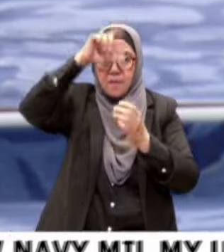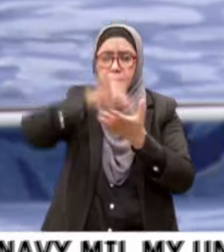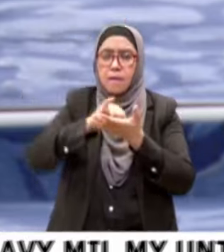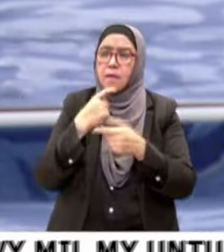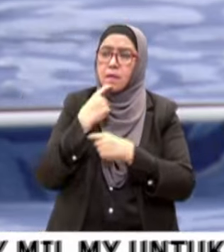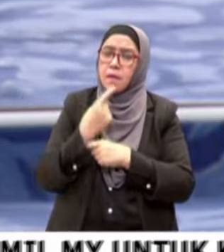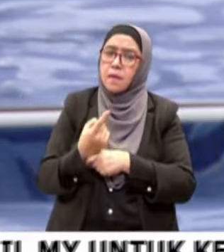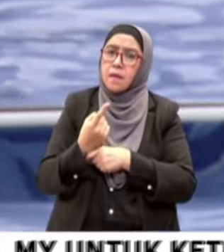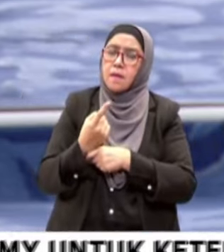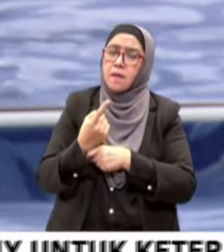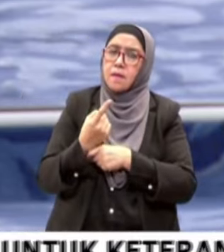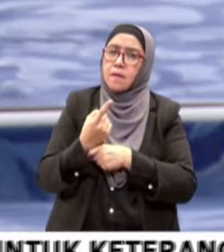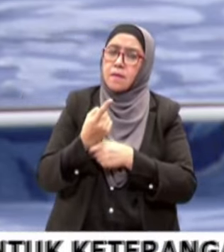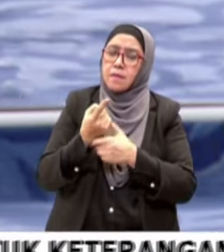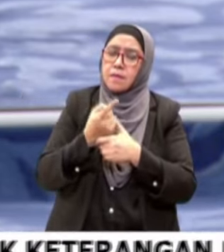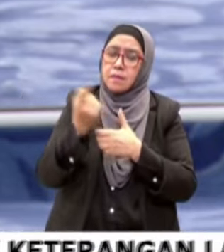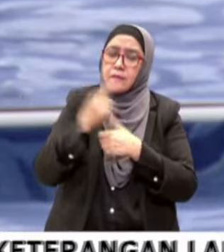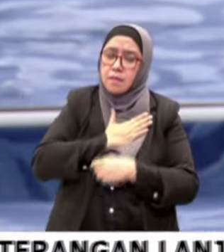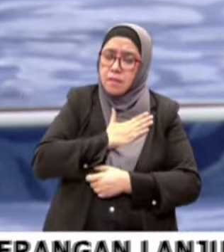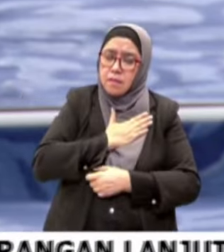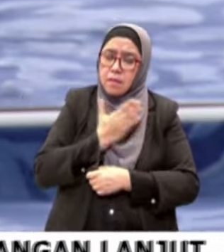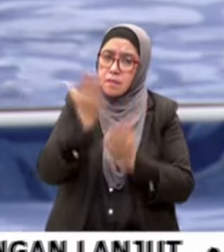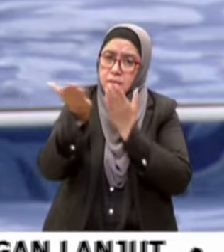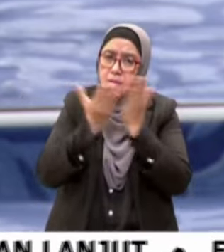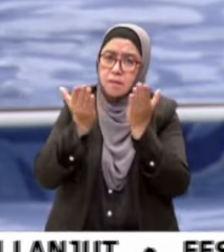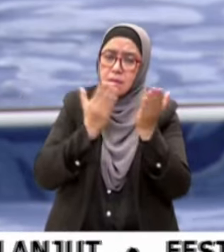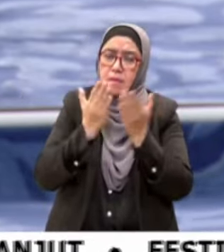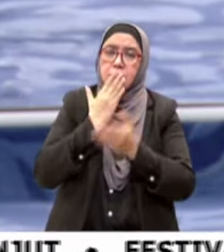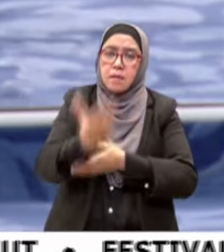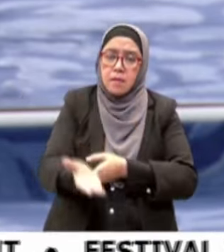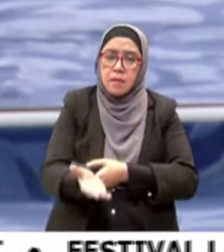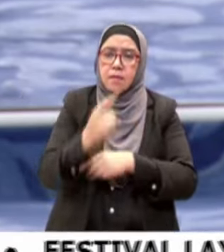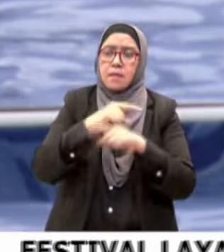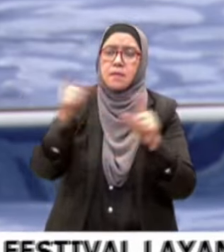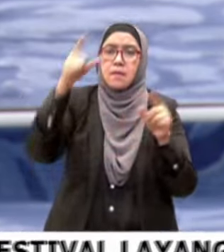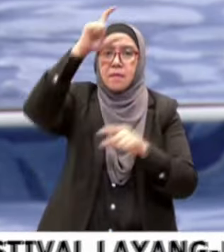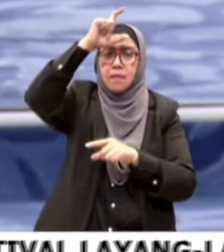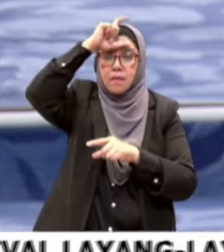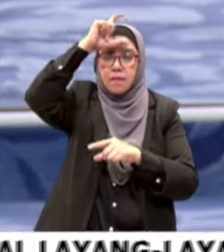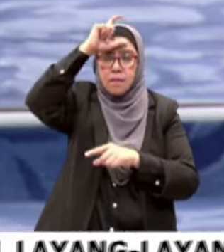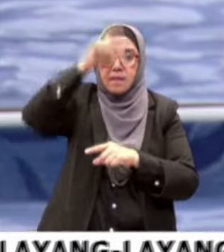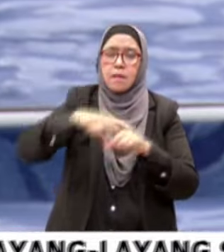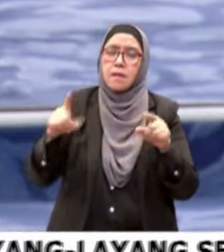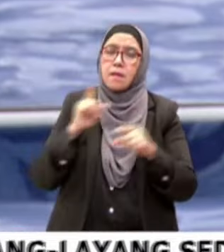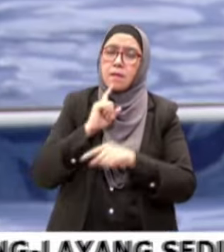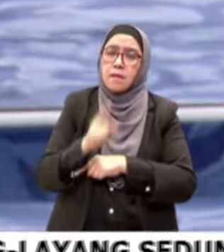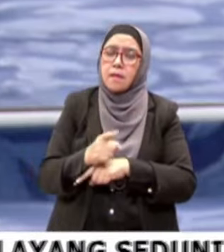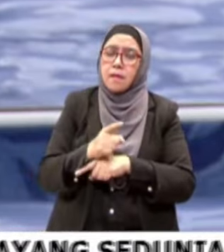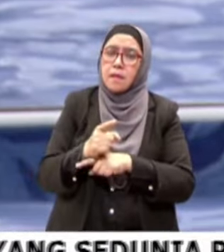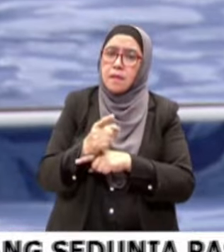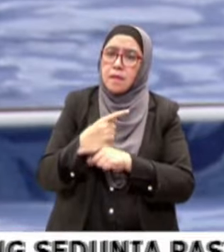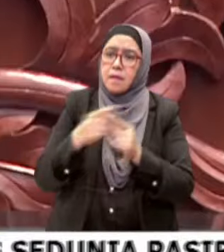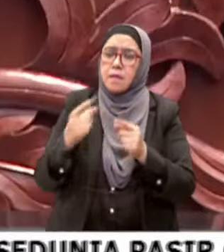rakyat Turki itu sangat tinggi pasukan dari Malaysia